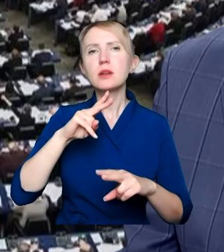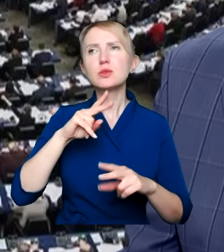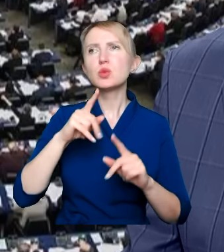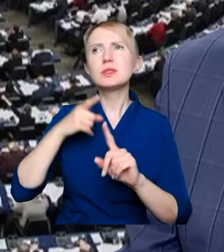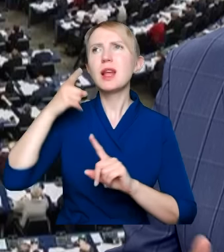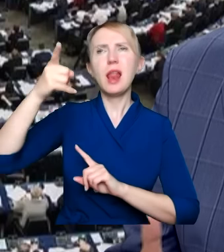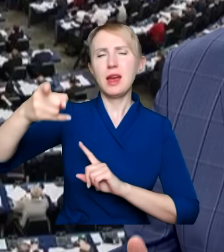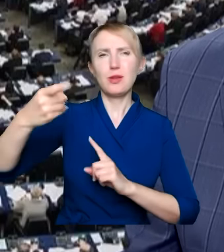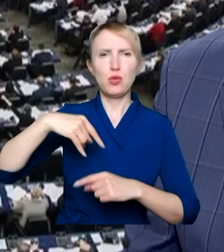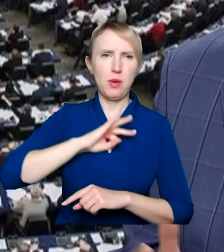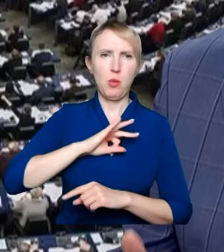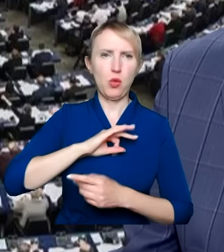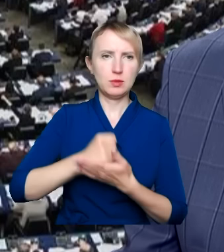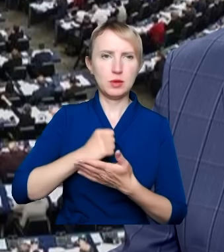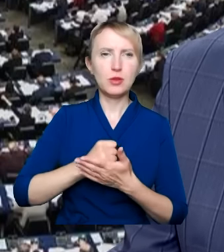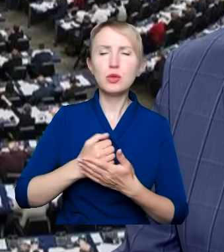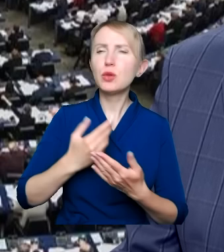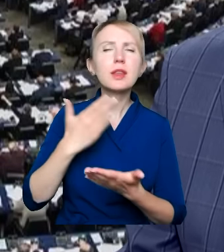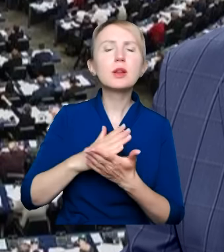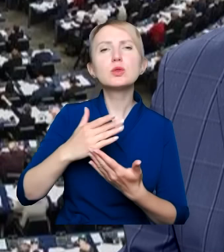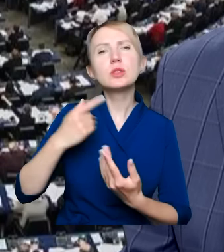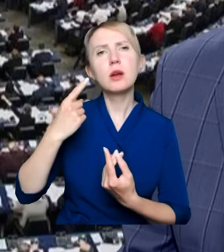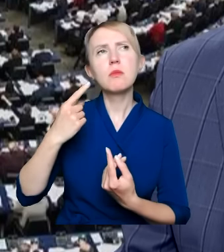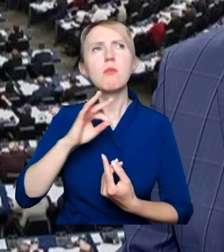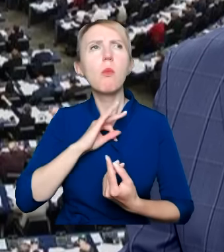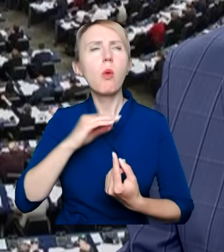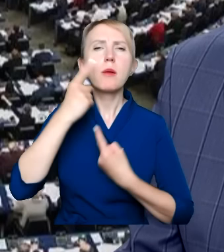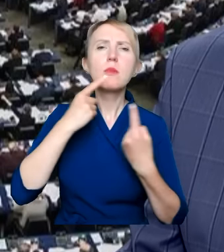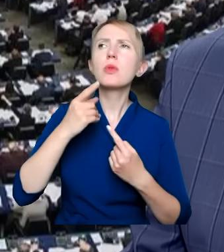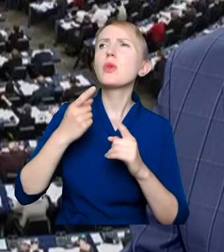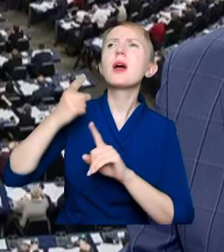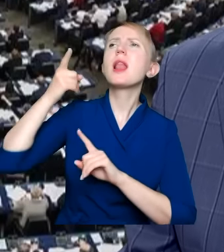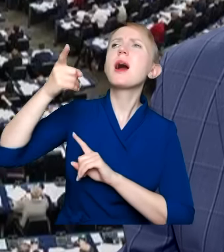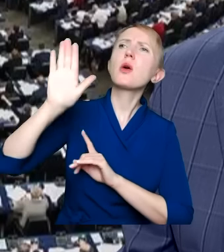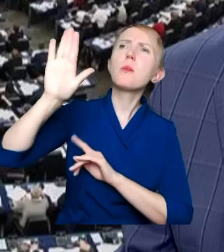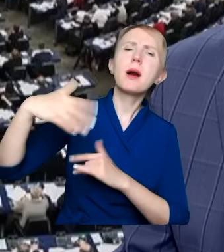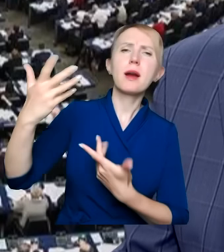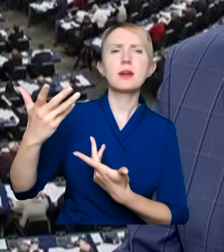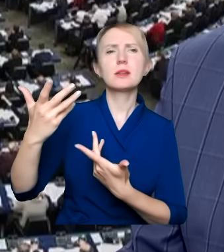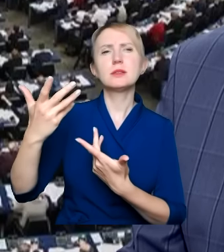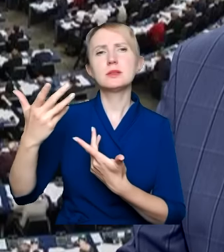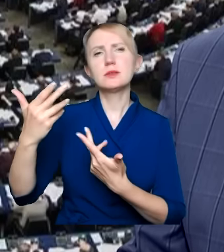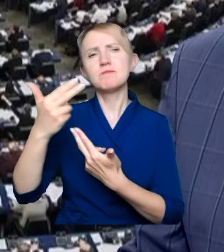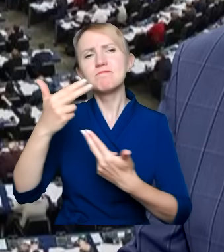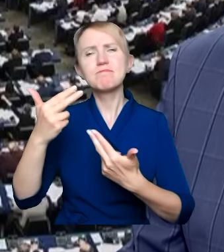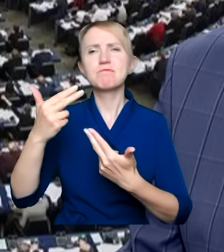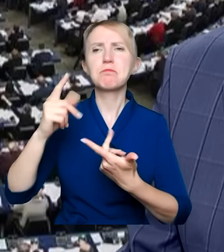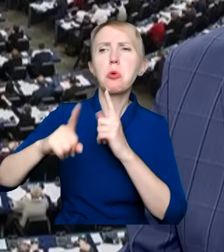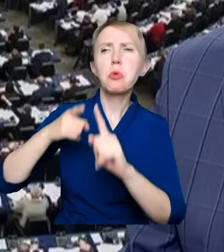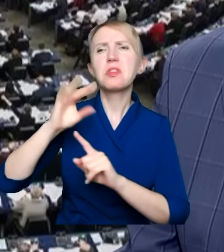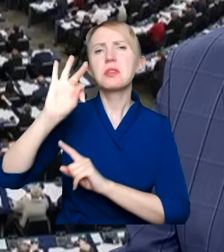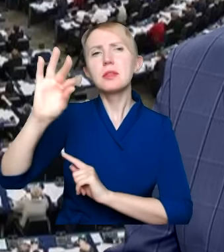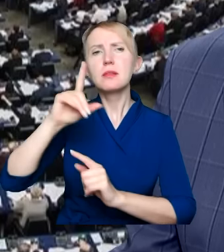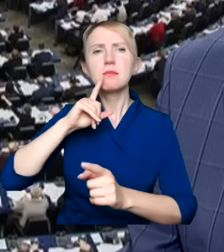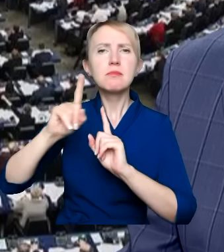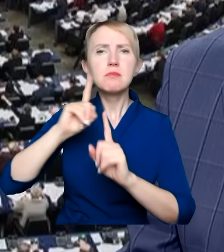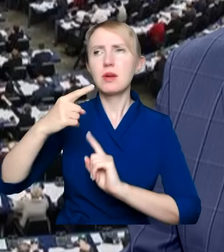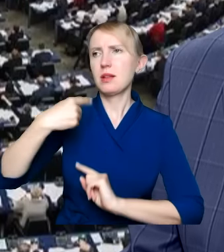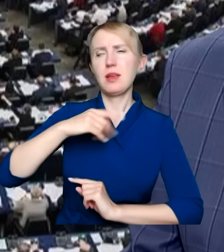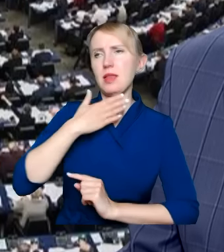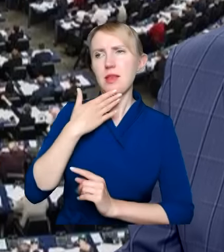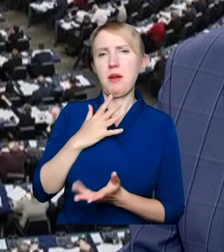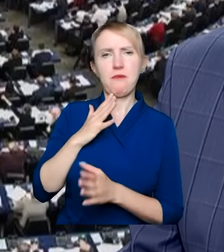tylko z przekonania że gdzieś daleko stąd toczą się jakieś zagrywki polityczne co do których nie mamy na który nie